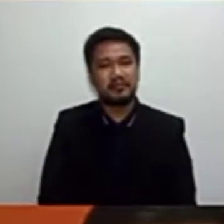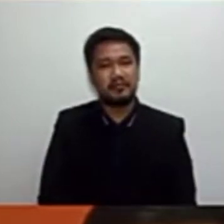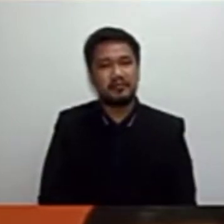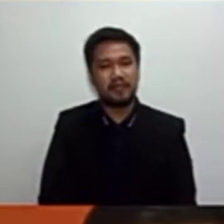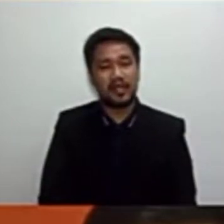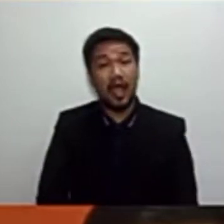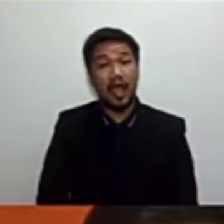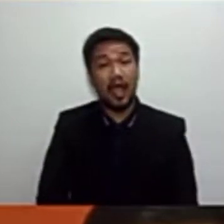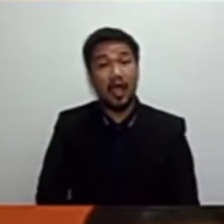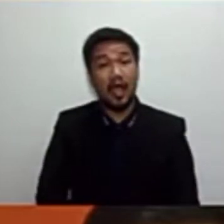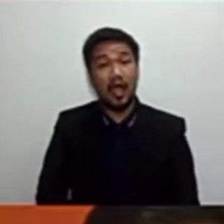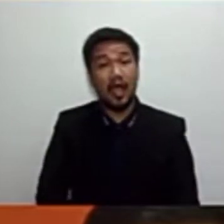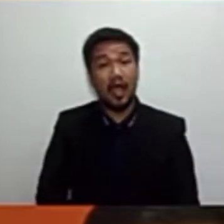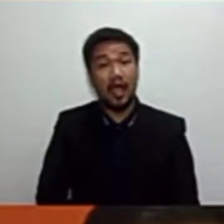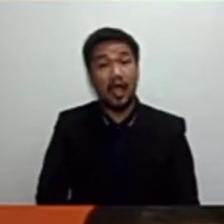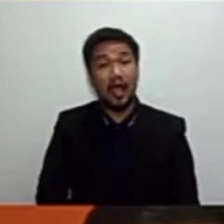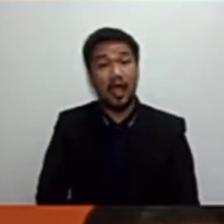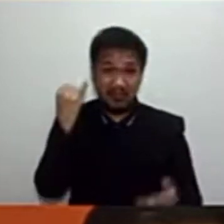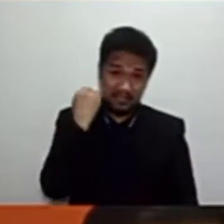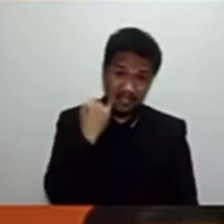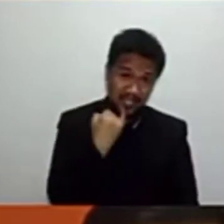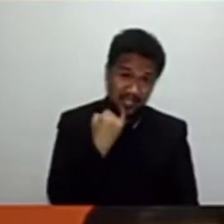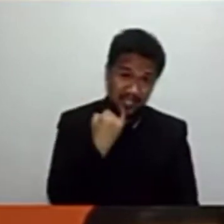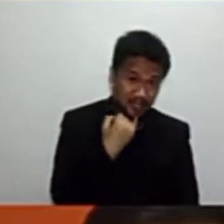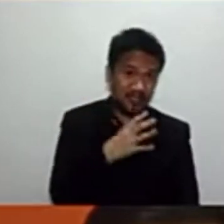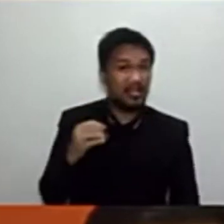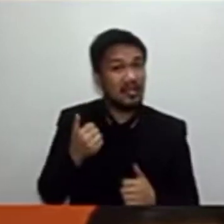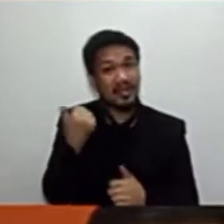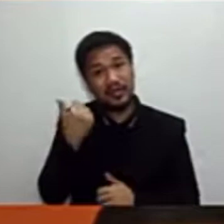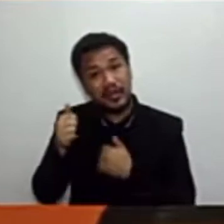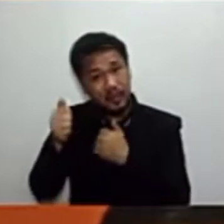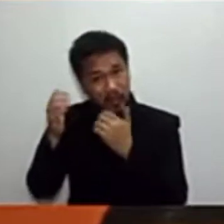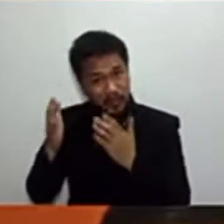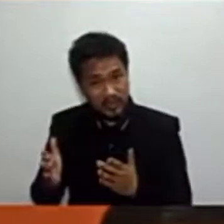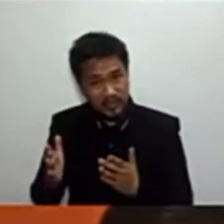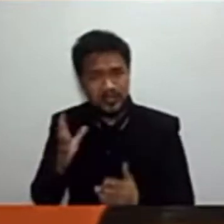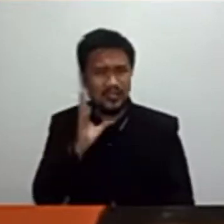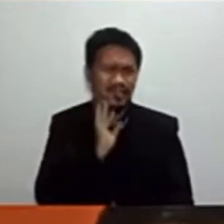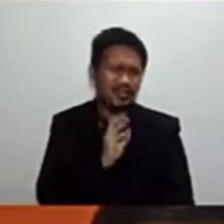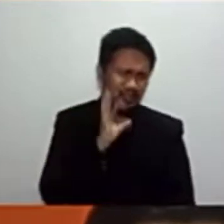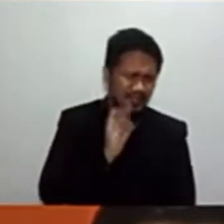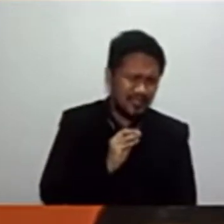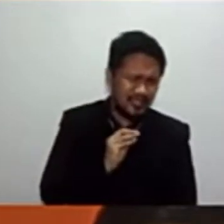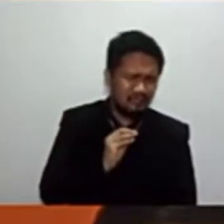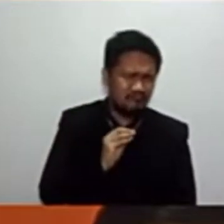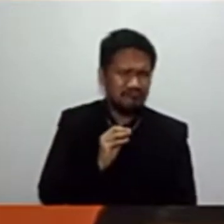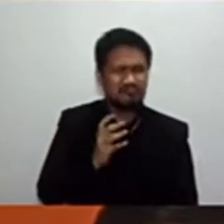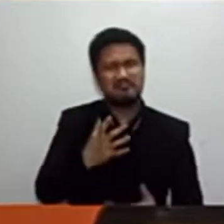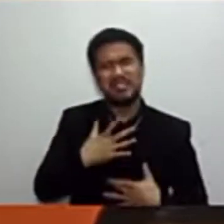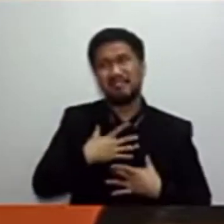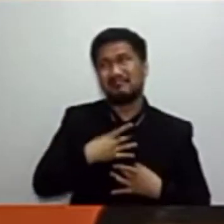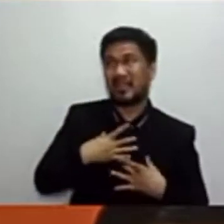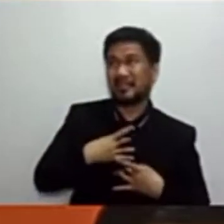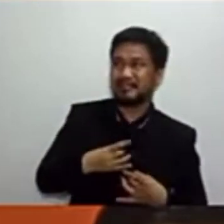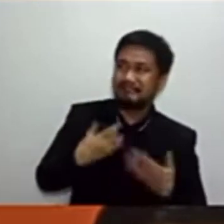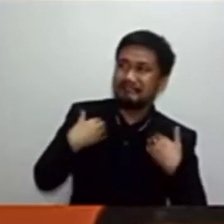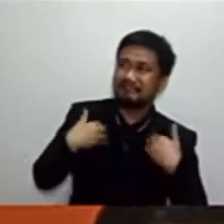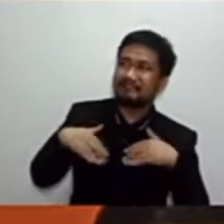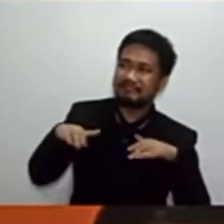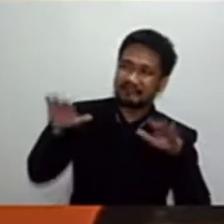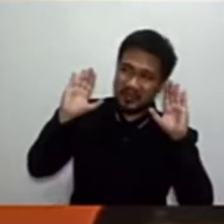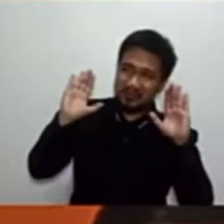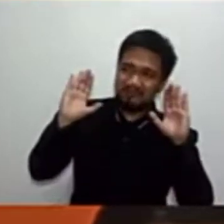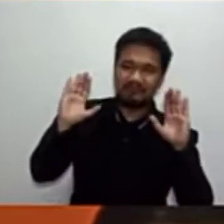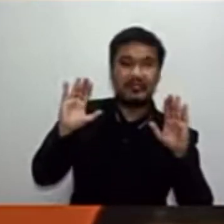Marahil dumating sila sa punto na gusto na nilang sumuko at itigil ang